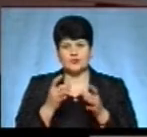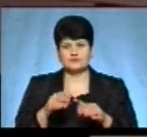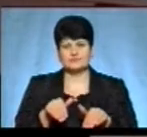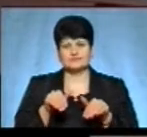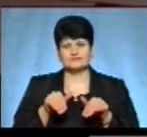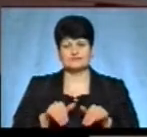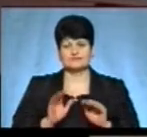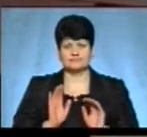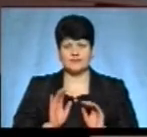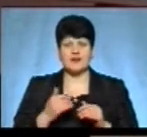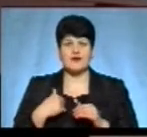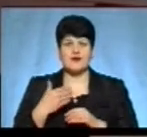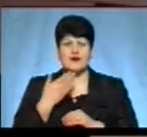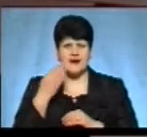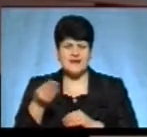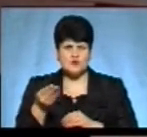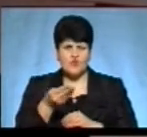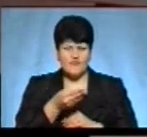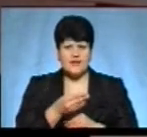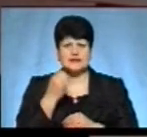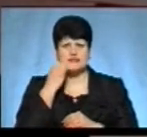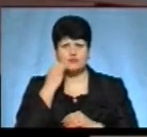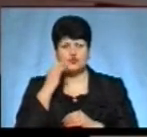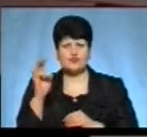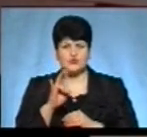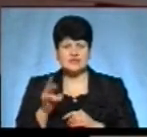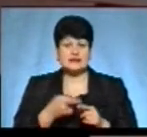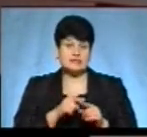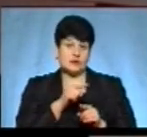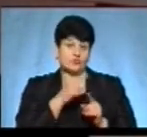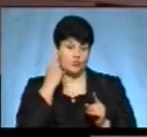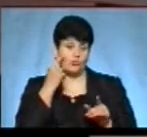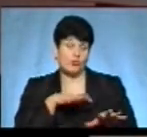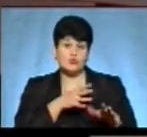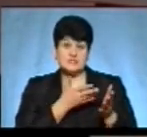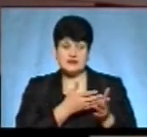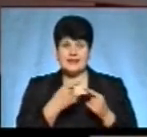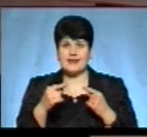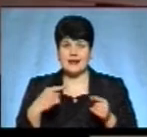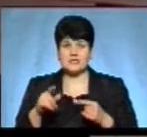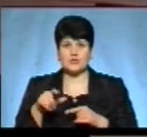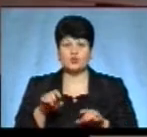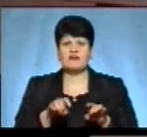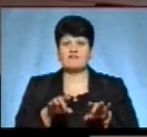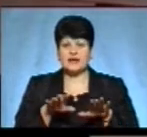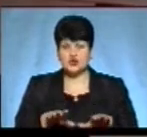яка агітувала, звичайно, за московську церкву, то його позиція, а всі решта люди